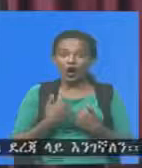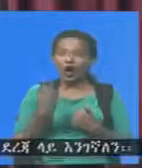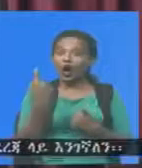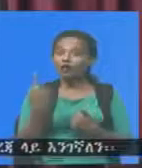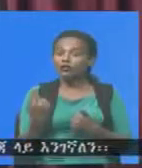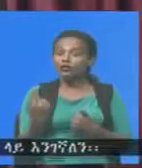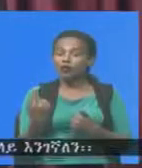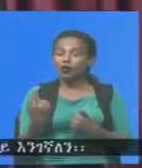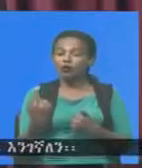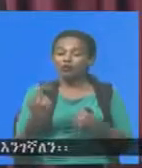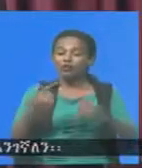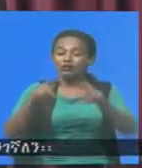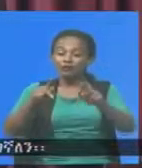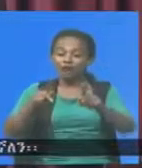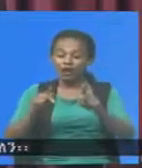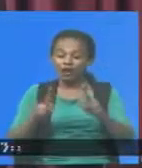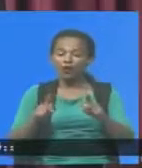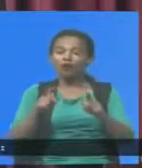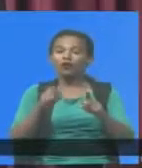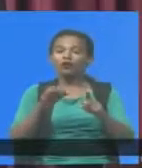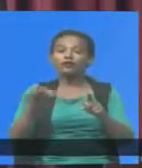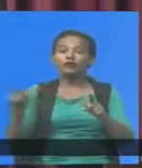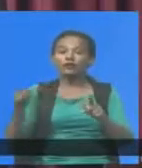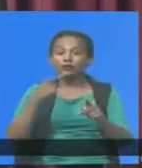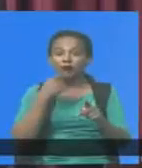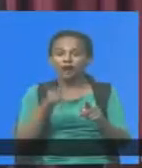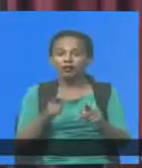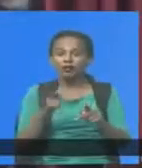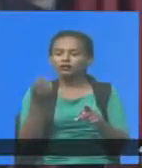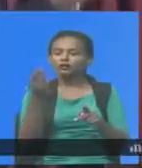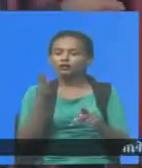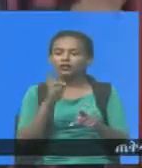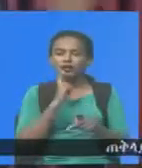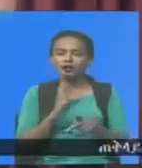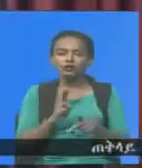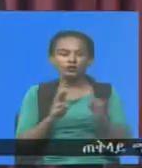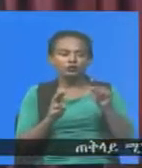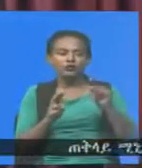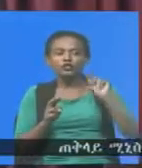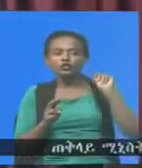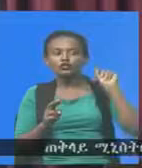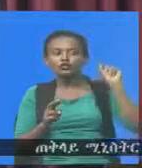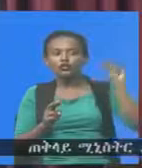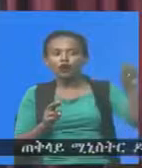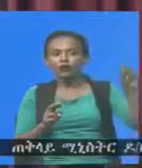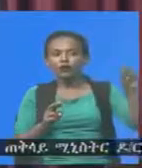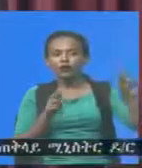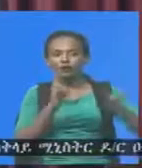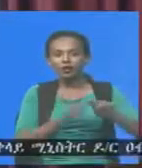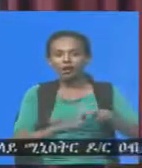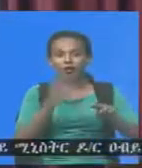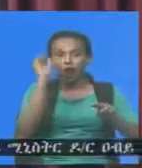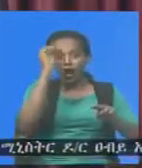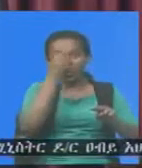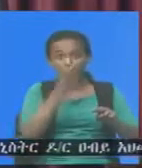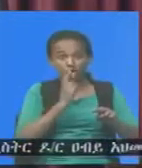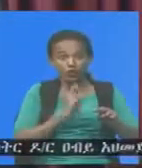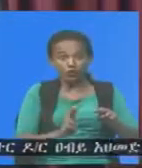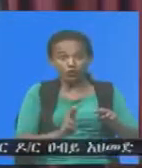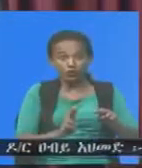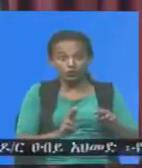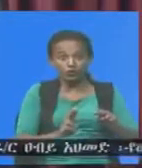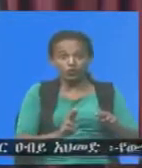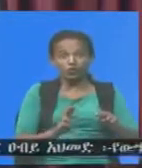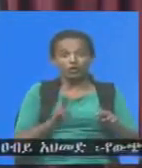አንደኛው ኤክስትሪም ሌፍቲስት ይባላሉ። ጥቂት ናቸው፣ እዛ ጫፍ አሉ። አረቦች ናቸው።